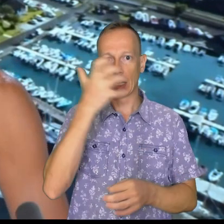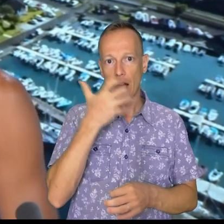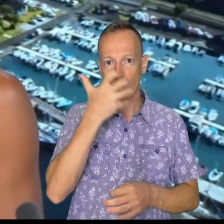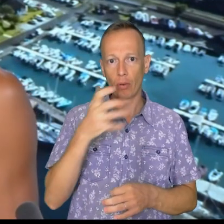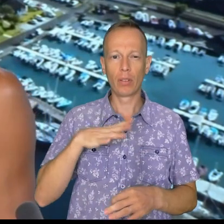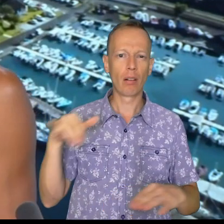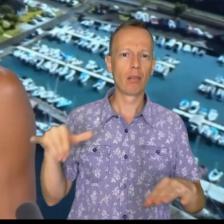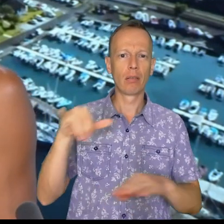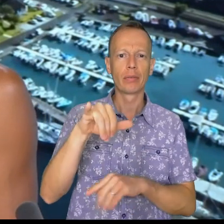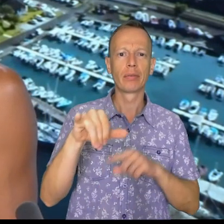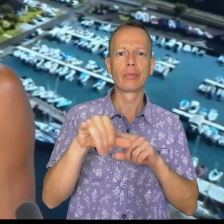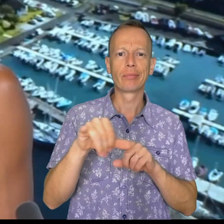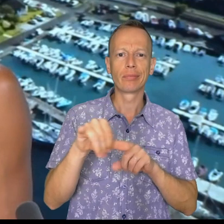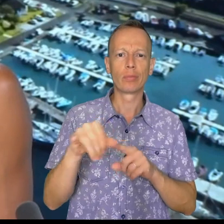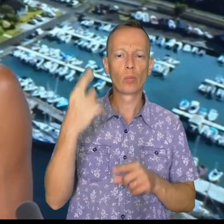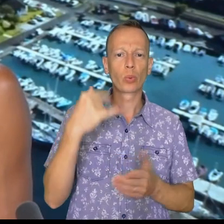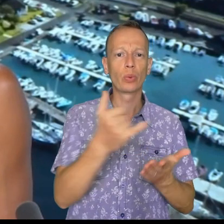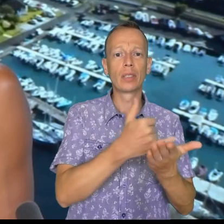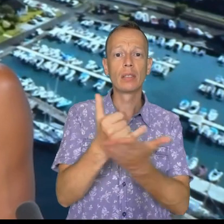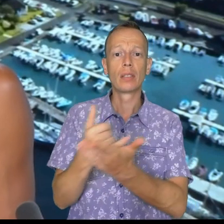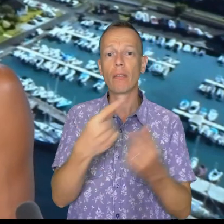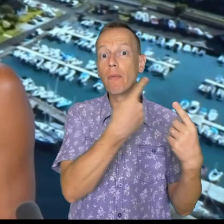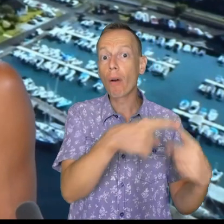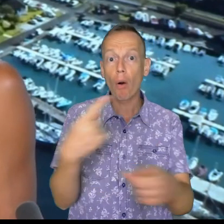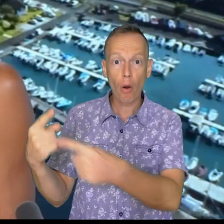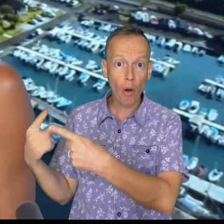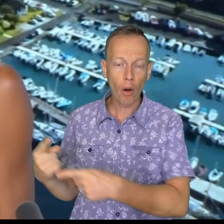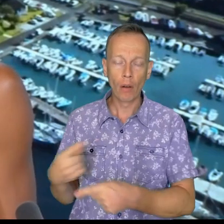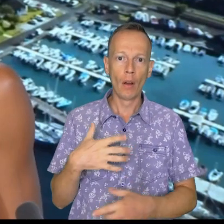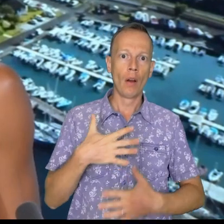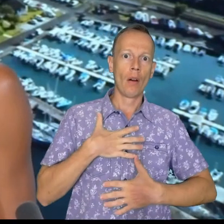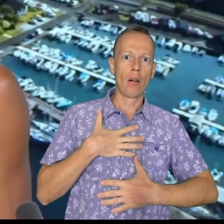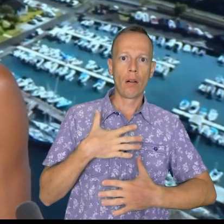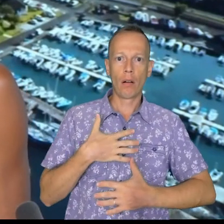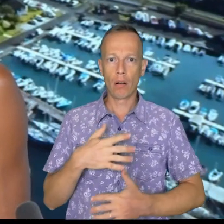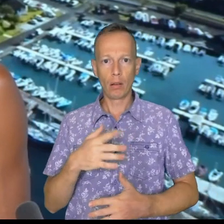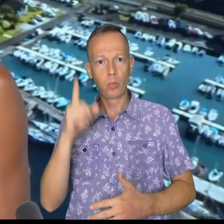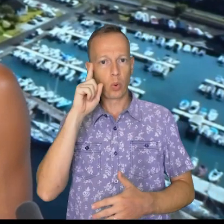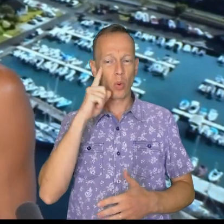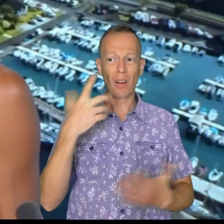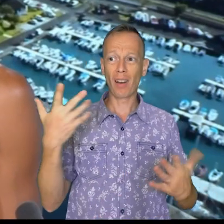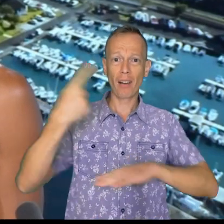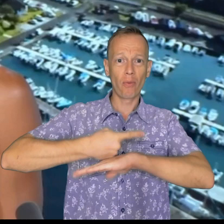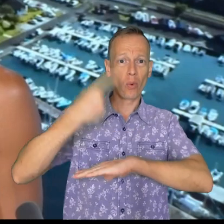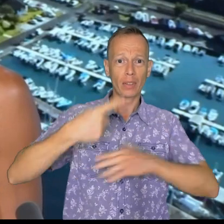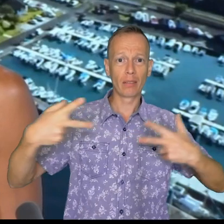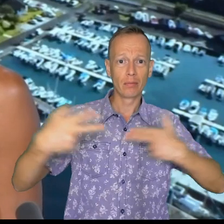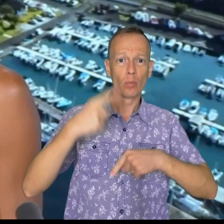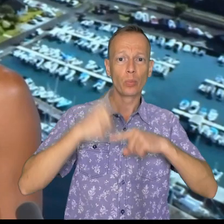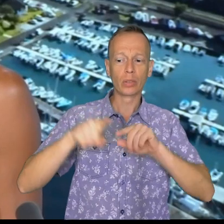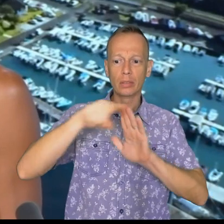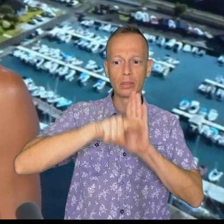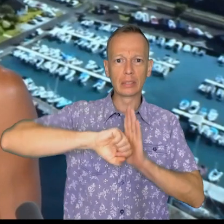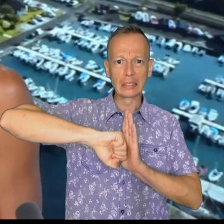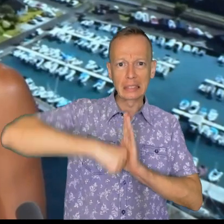compagnies aériennes qui desservent les Outre-mer redoutent la fermeture avec donc les nouvelles restrictions de voyage imposées par